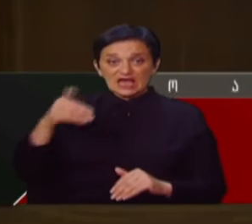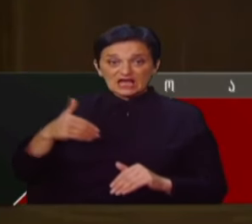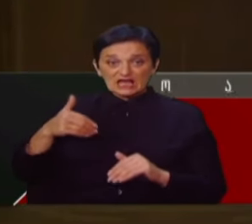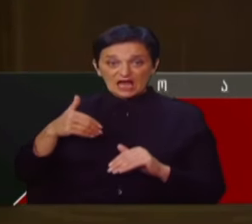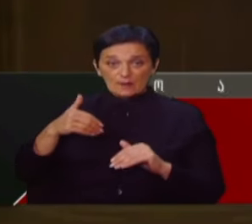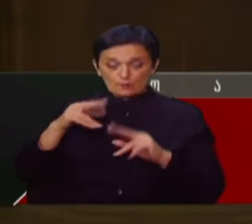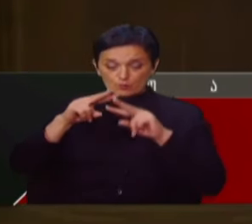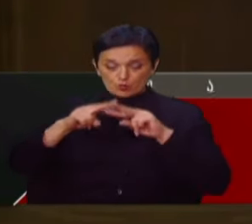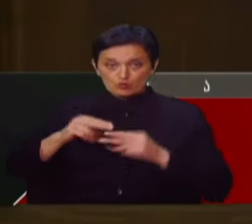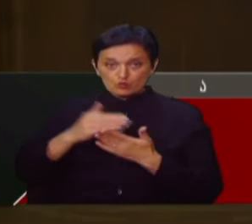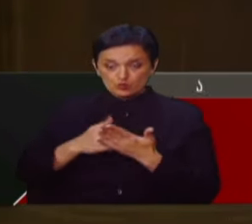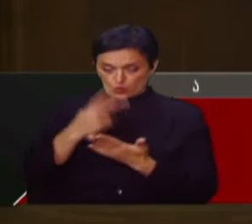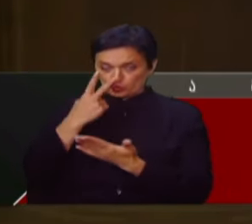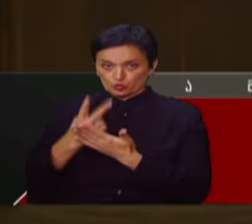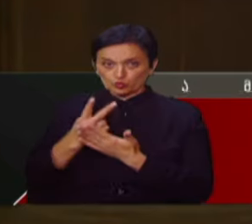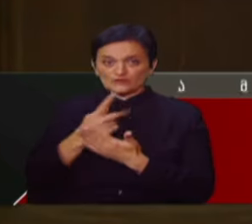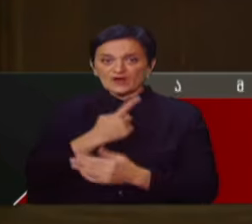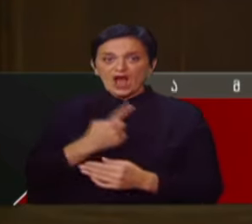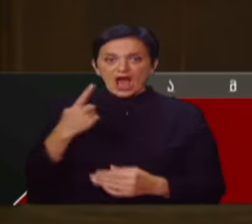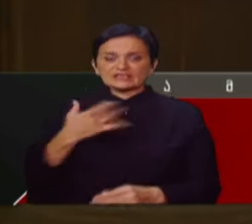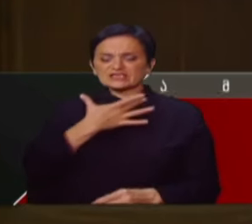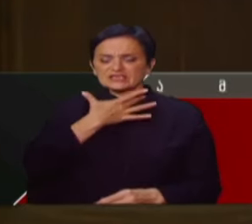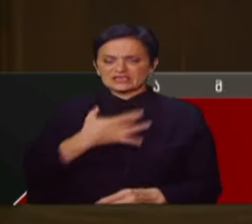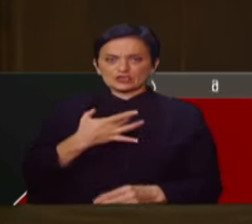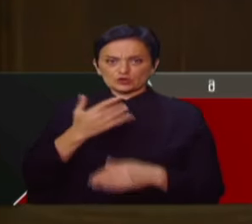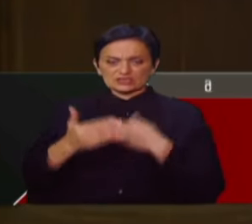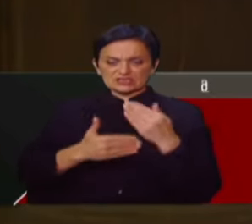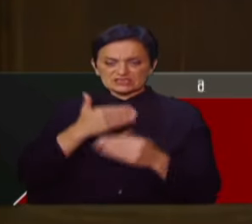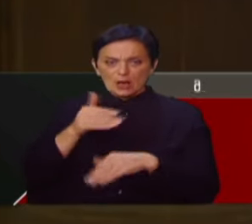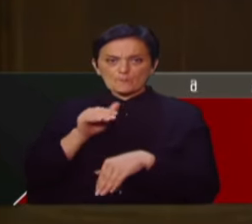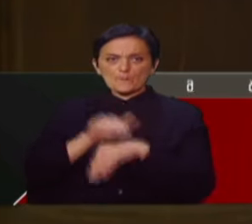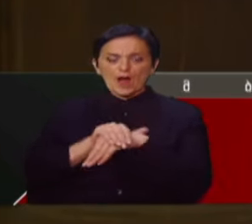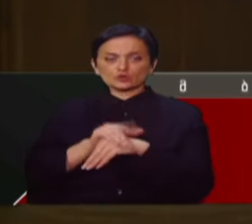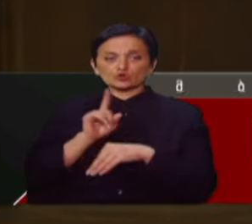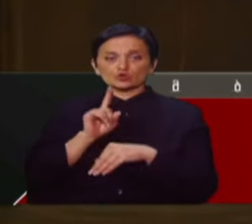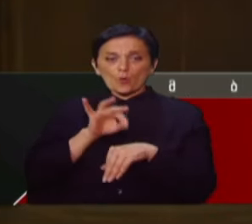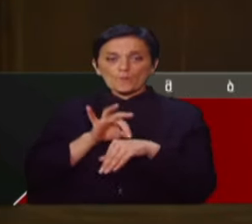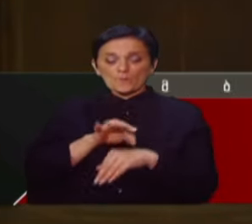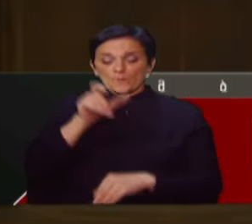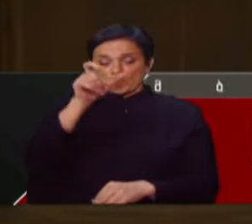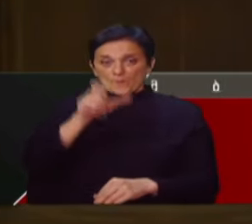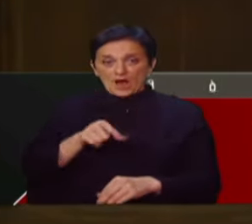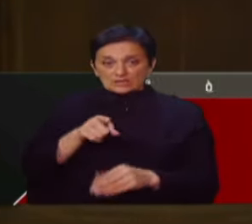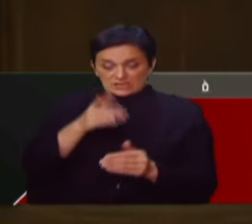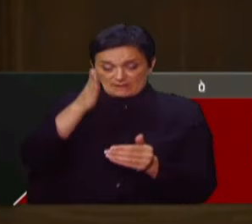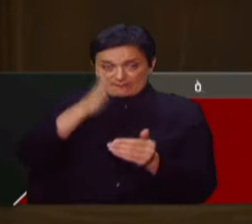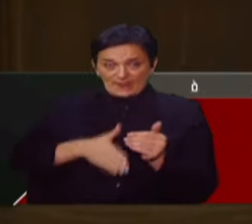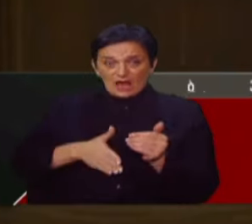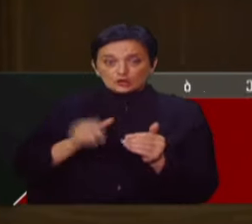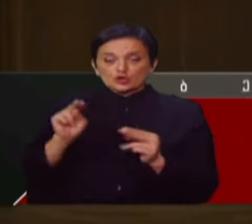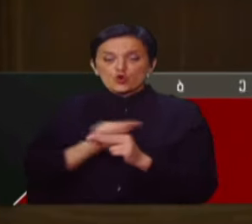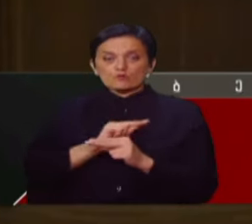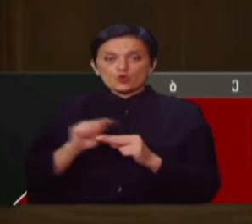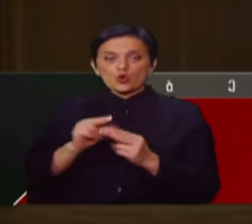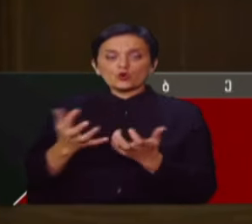ელიმინაციის პროგრამამ უჩვენა, არის ერთ-ერთი კრიტიკული წარმატების ფაქტორი იმისთვის, რომ პაციენტმა დაასრულოს